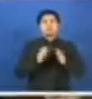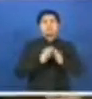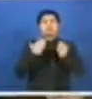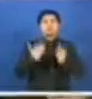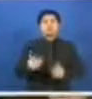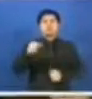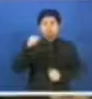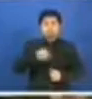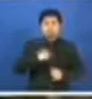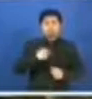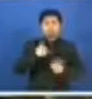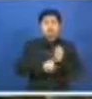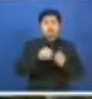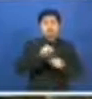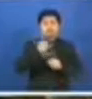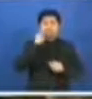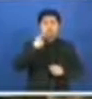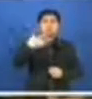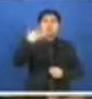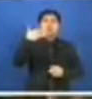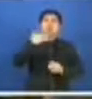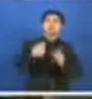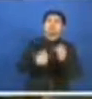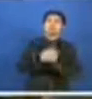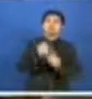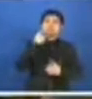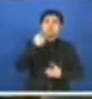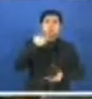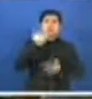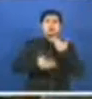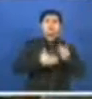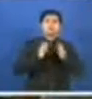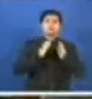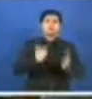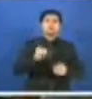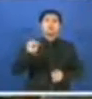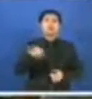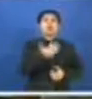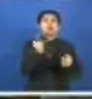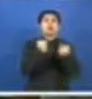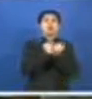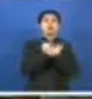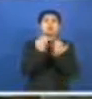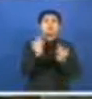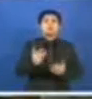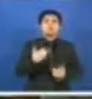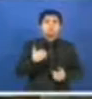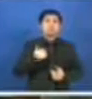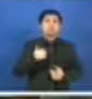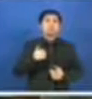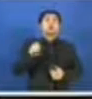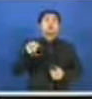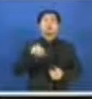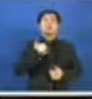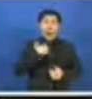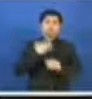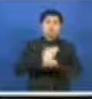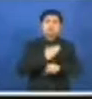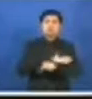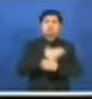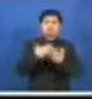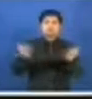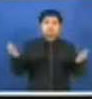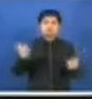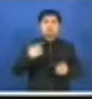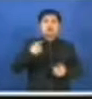Ve bugünlerde bir bayrak hikayesidir gidiyor. Değerli kardeşlerim, aziz milletim,